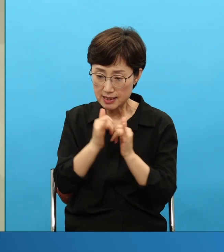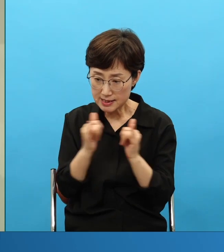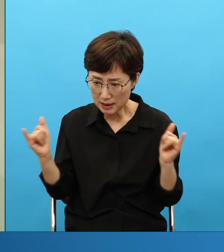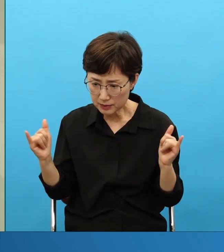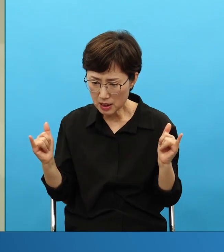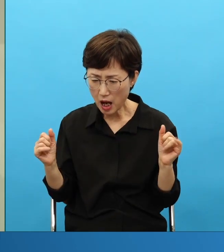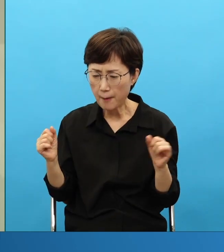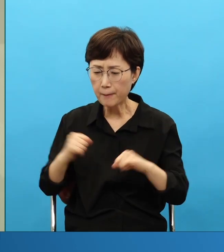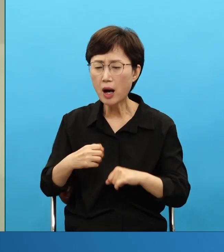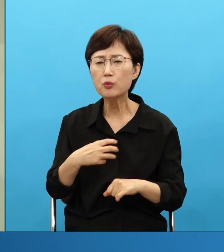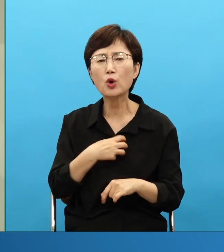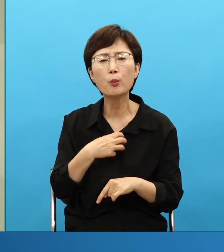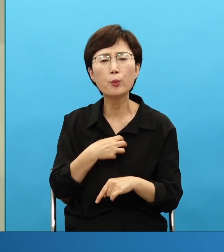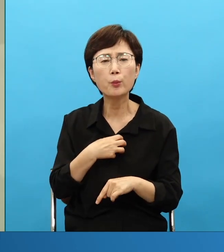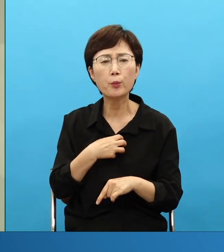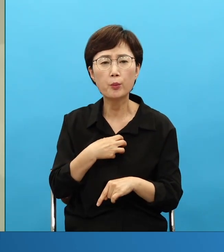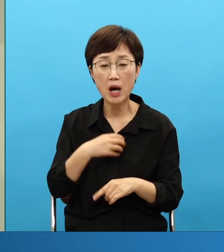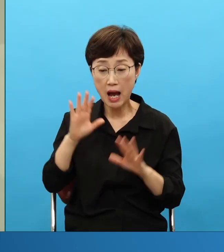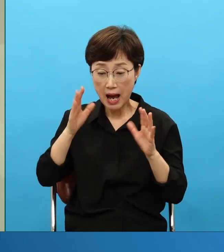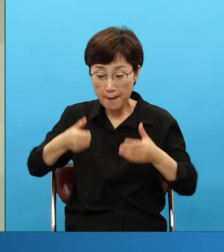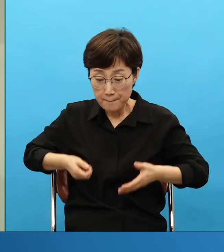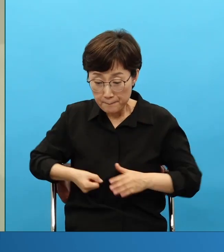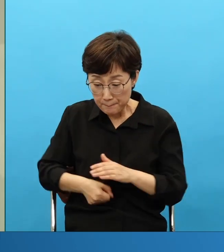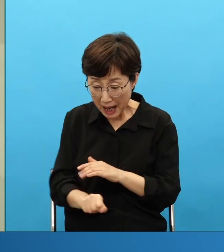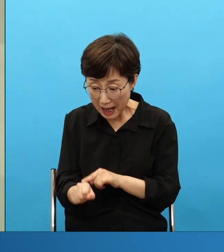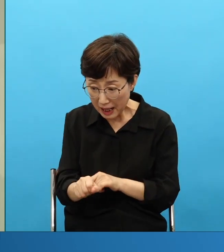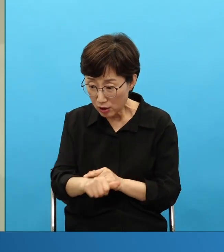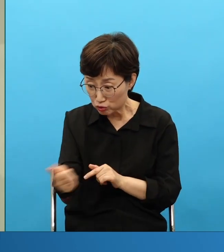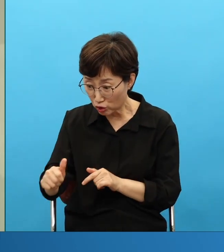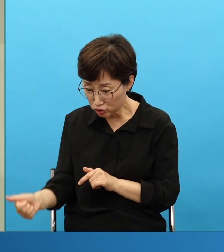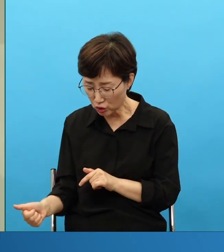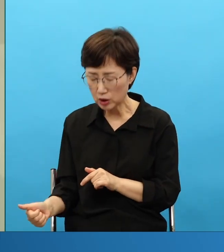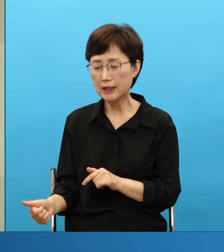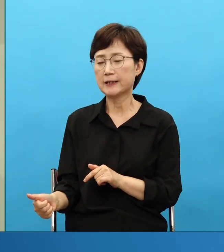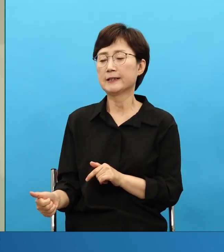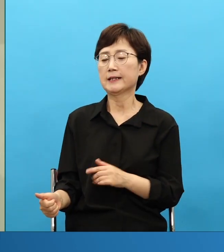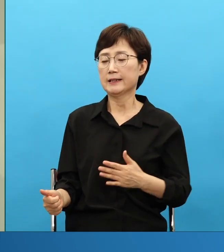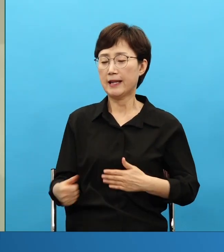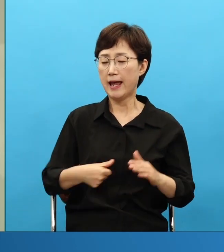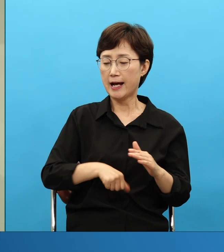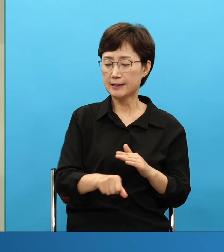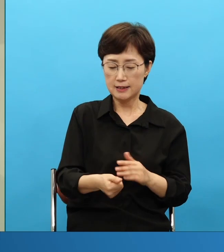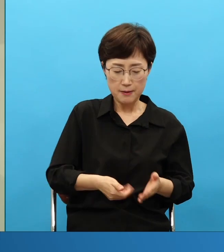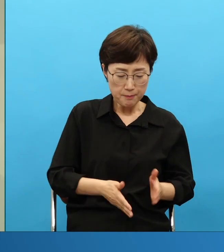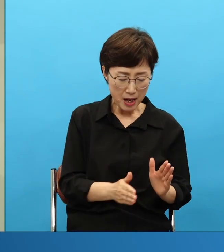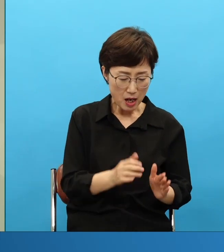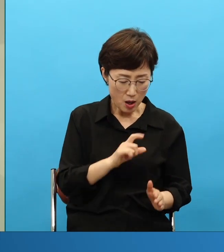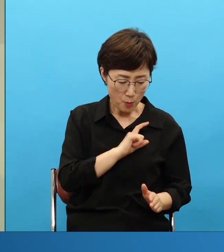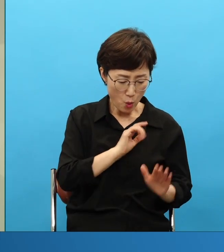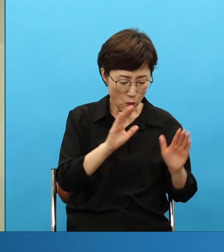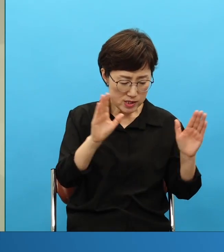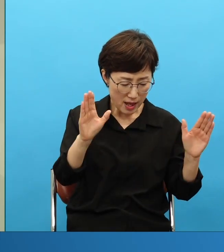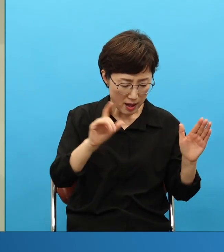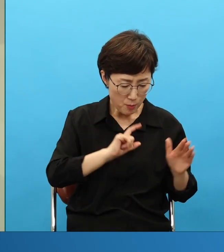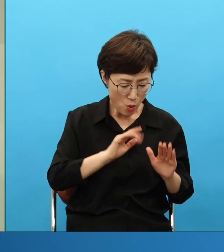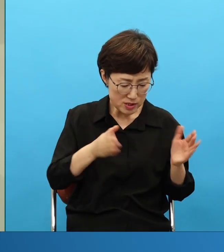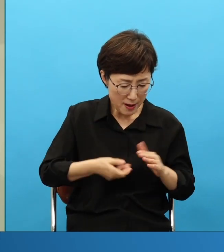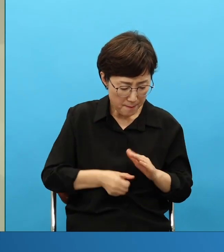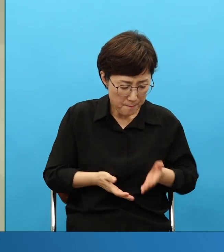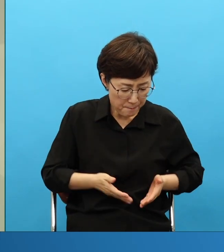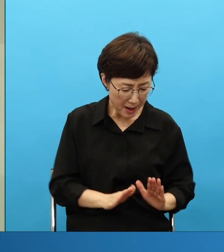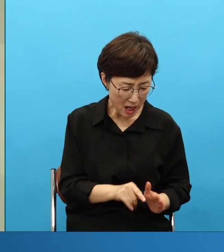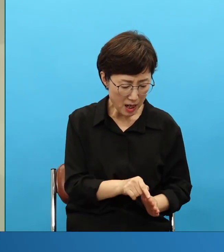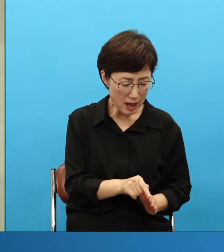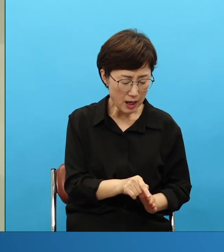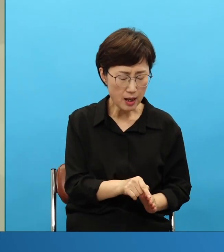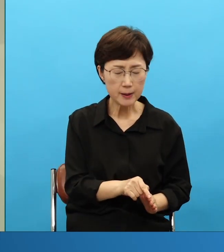the children were dying, and even Moses was about to be killed. 이 요게벳이 여러분 잘 아시지 않습니까? But this Jochebed,